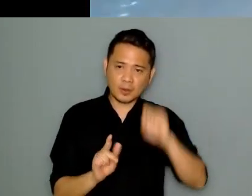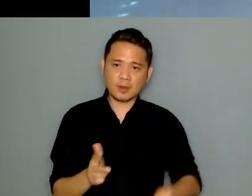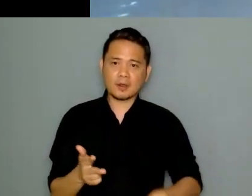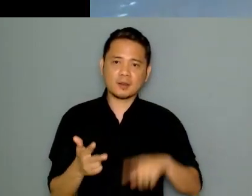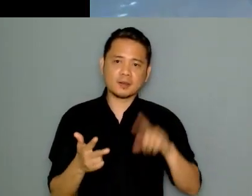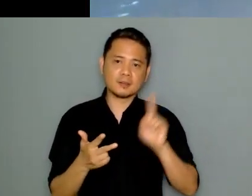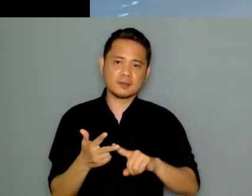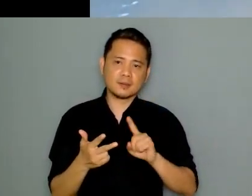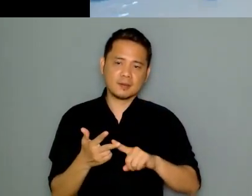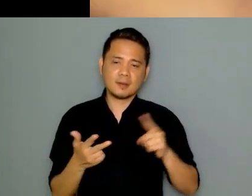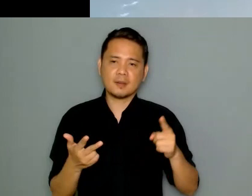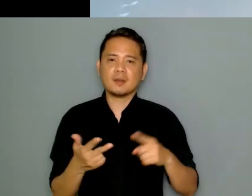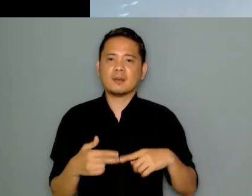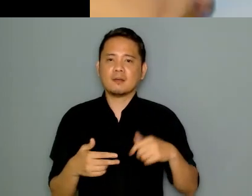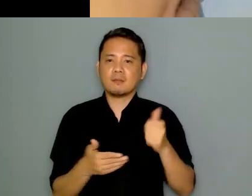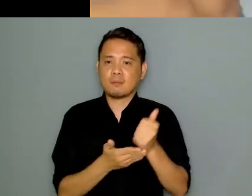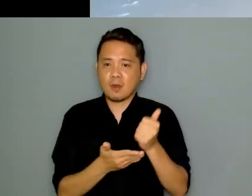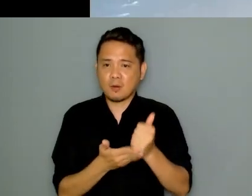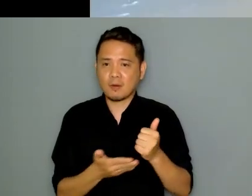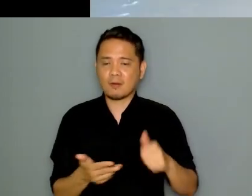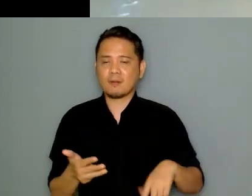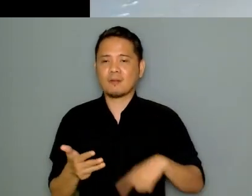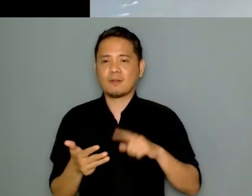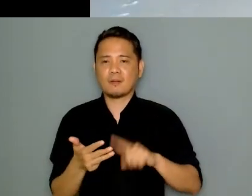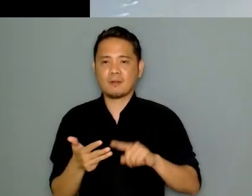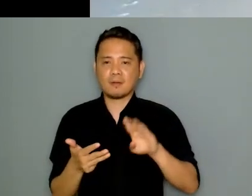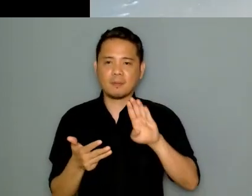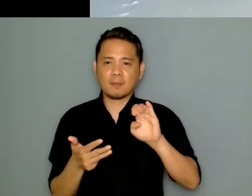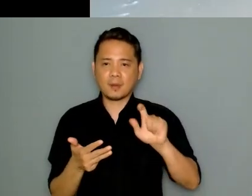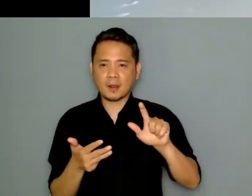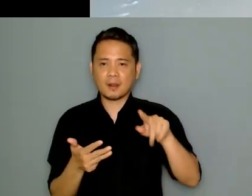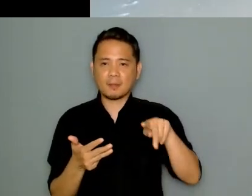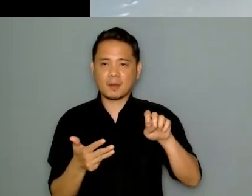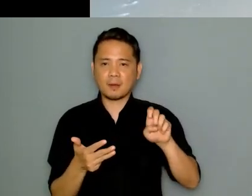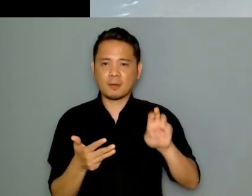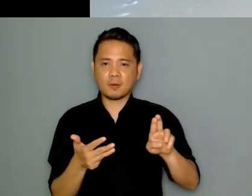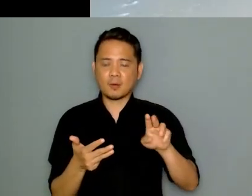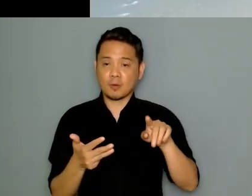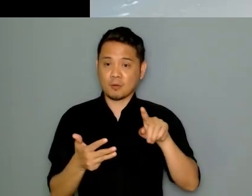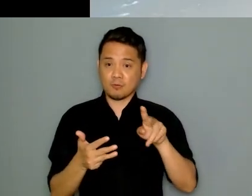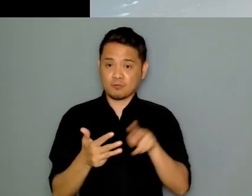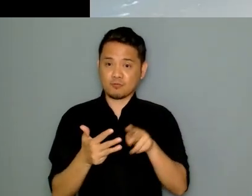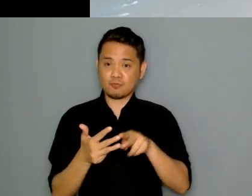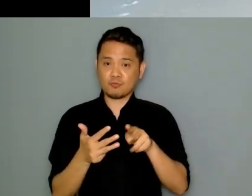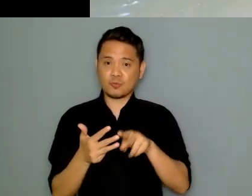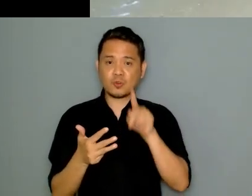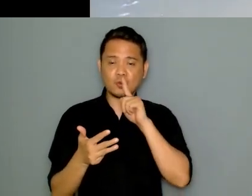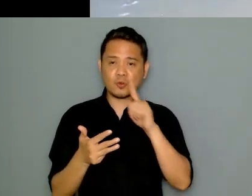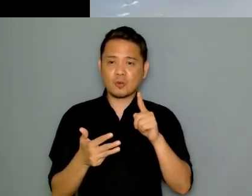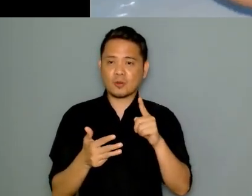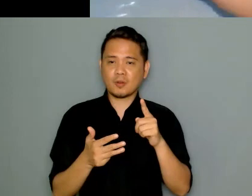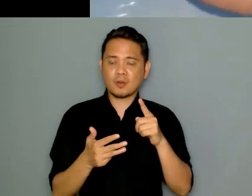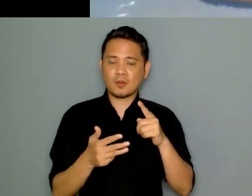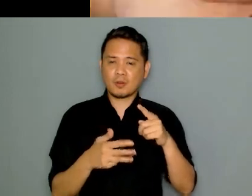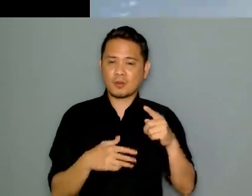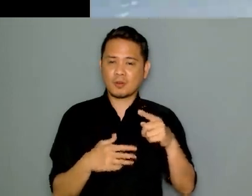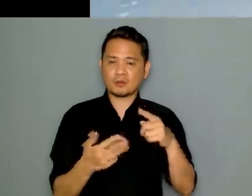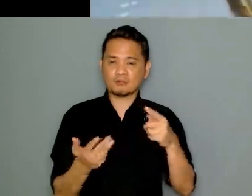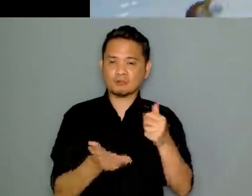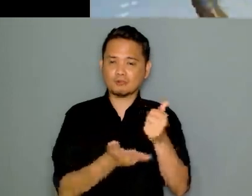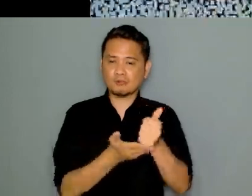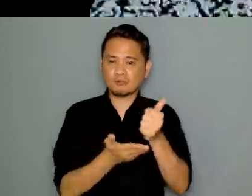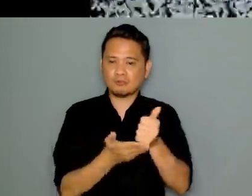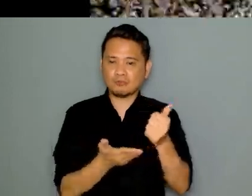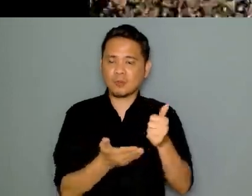bell pepper. Bakit may sibuyas at bawang? Ito po ay isa sa pinakang masarap kapag ka may inihaw ka na ganyan, ilalagay mo sa toyo